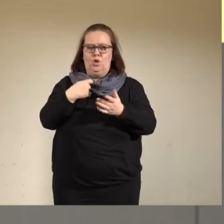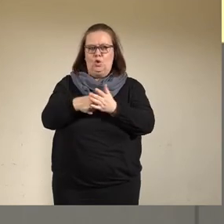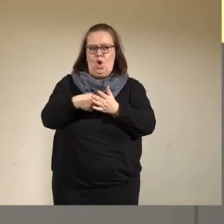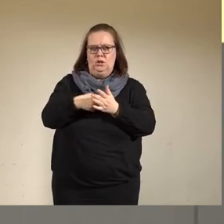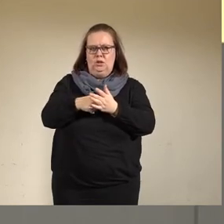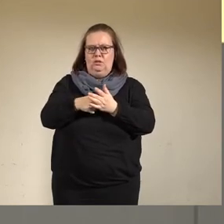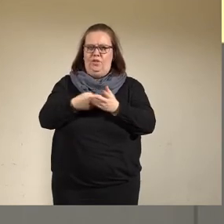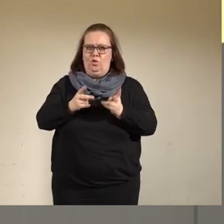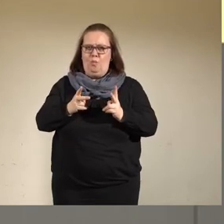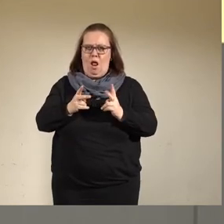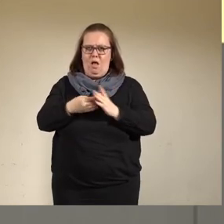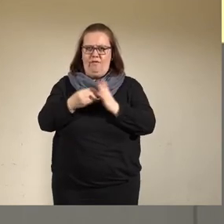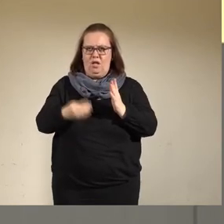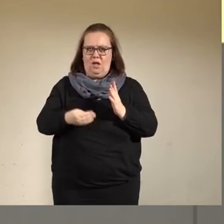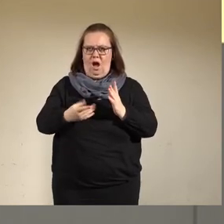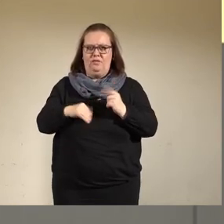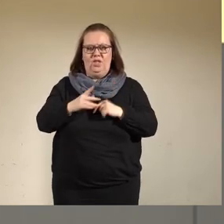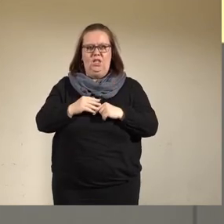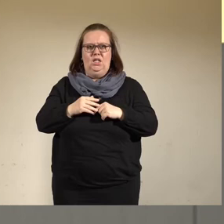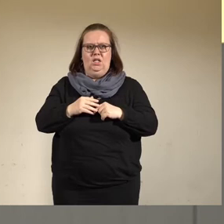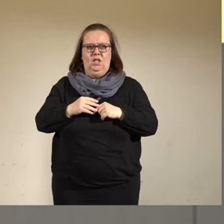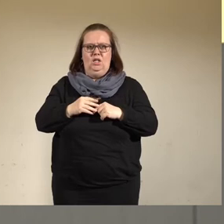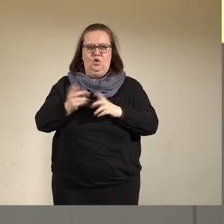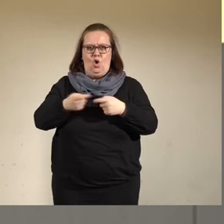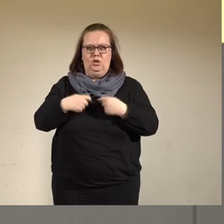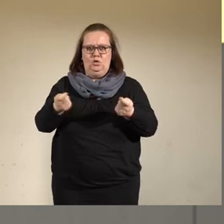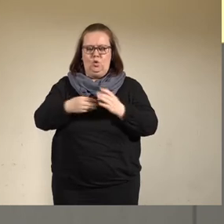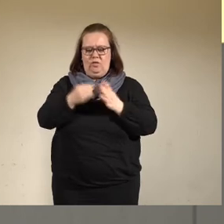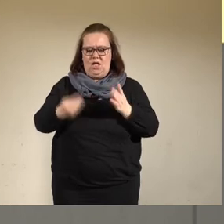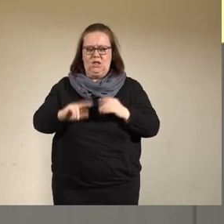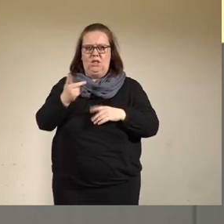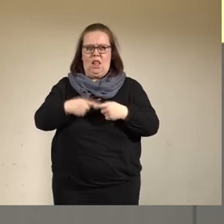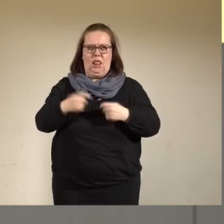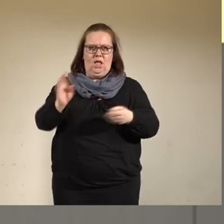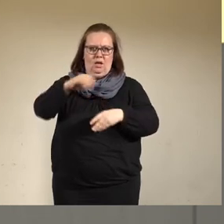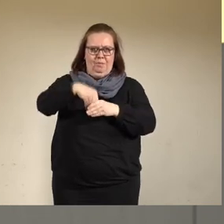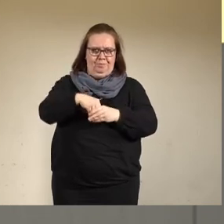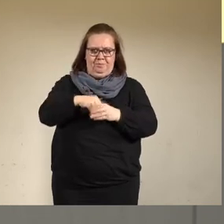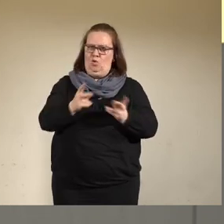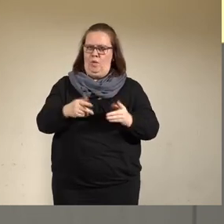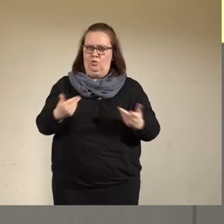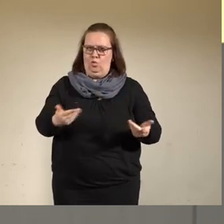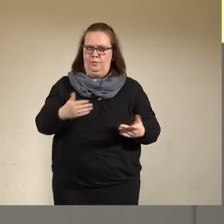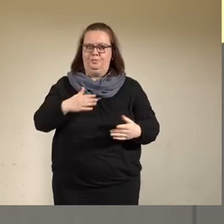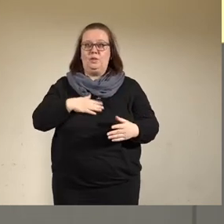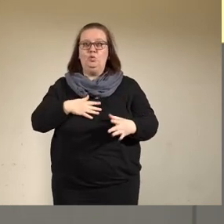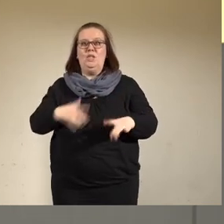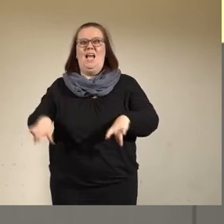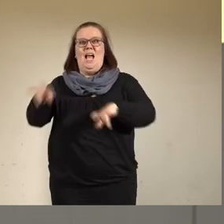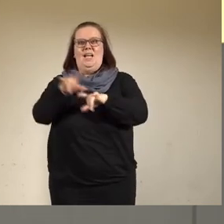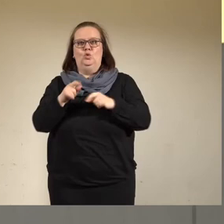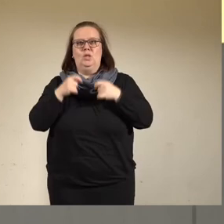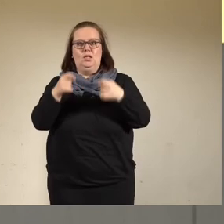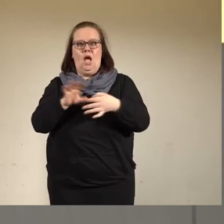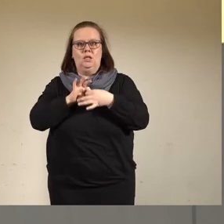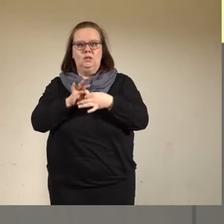die ganz normal vertraglich im Konzessionsvertrag Dritte Liga geregelt sind. Vollkommen normal. Unser Ergänzungsantrag